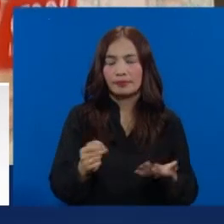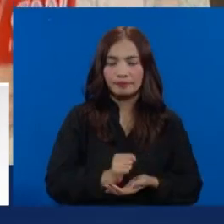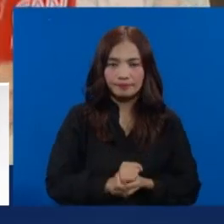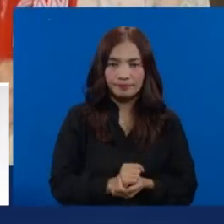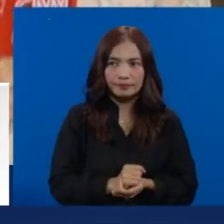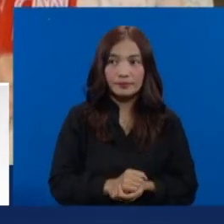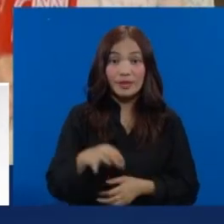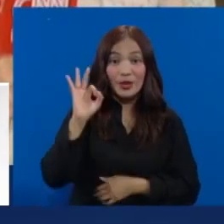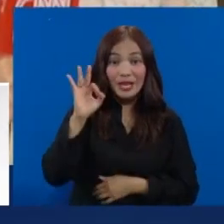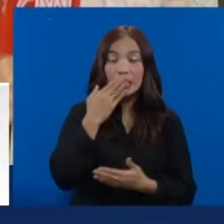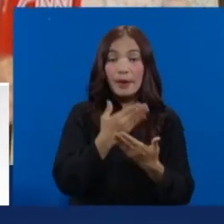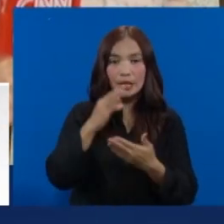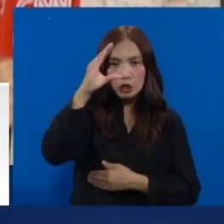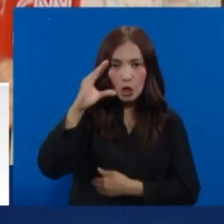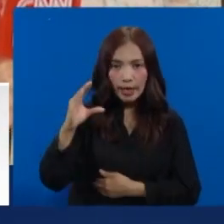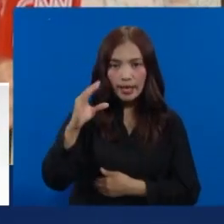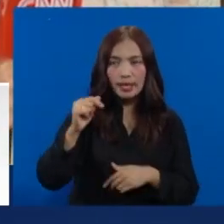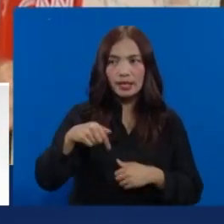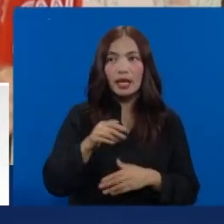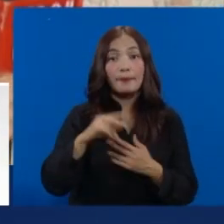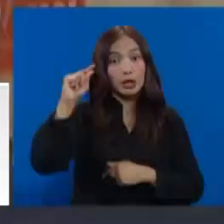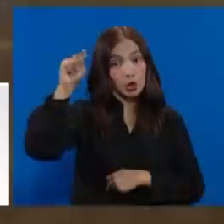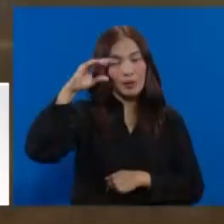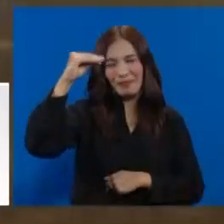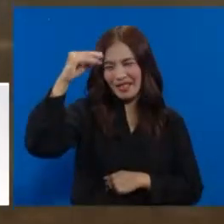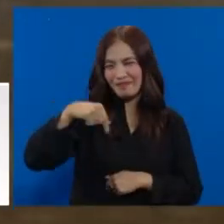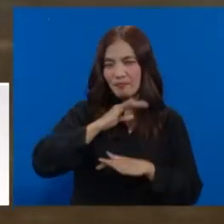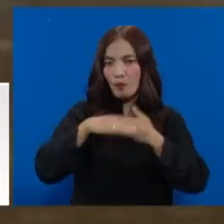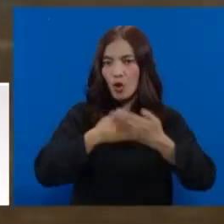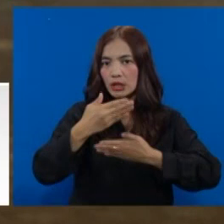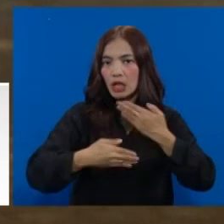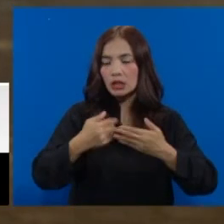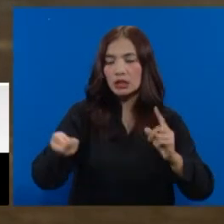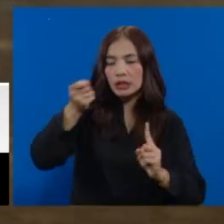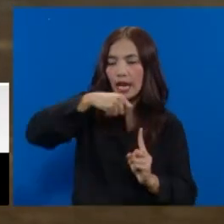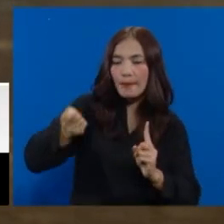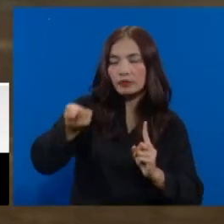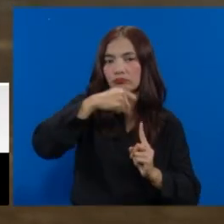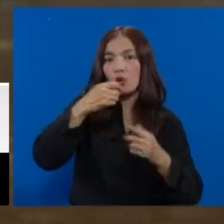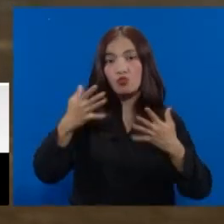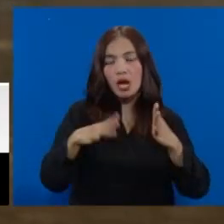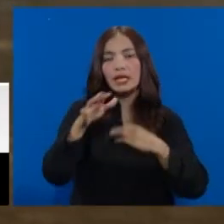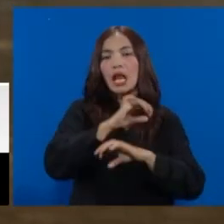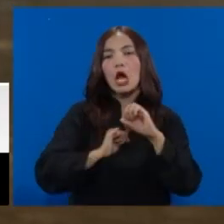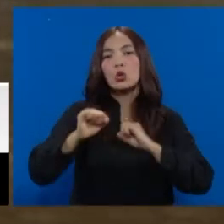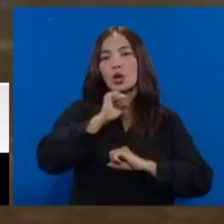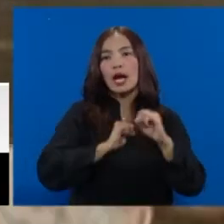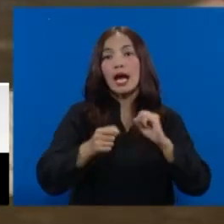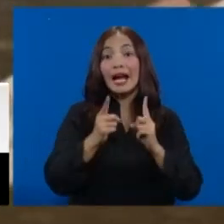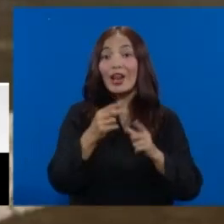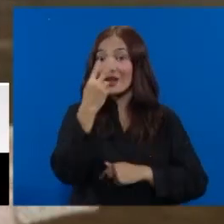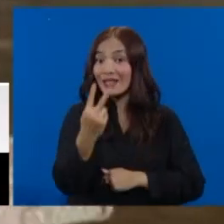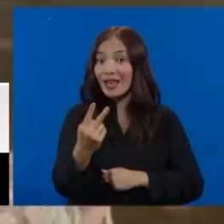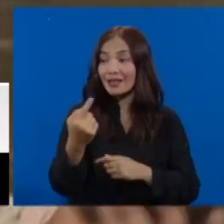Ya, selamat sore Benny dan juga pemirsa. Memang sejak pagi tadi prosesi siraman memang telah dilakukan. Jika Anda lihat